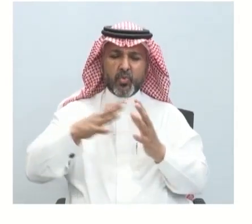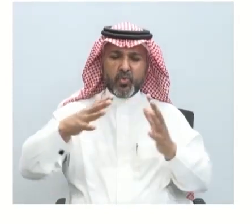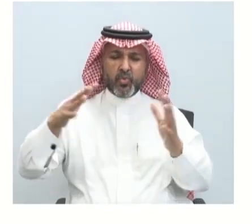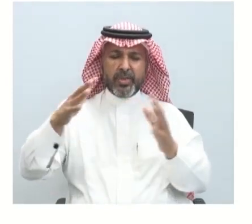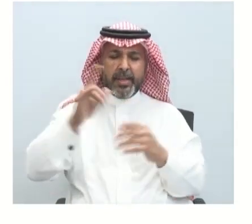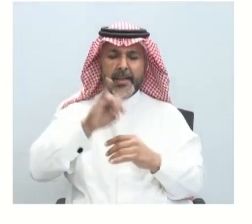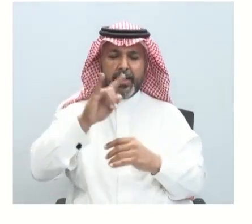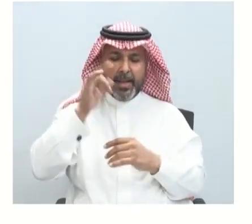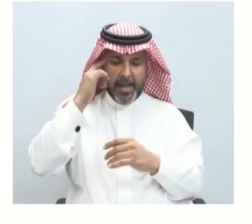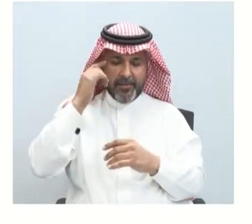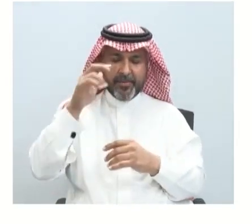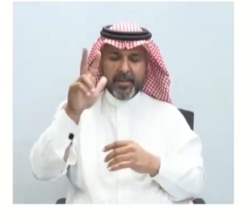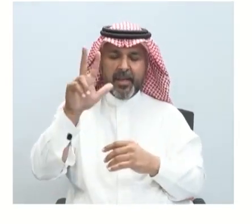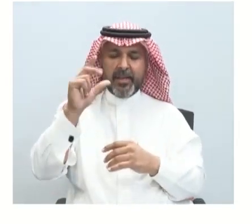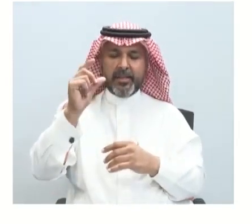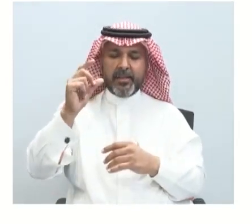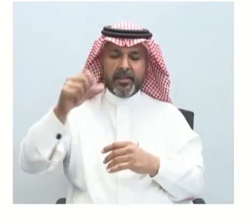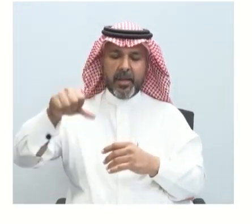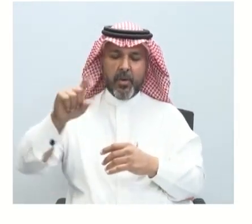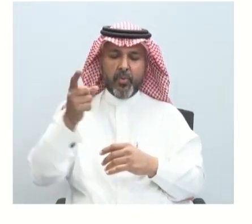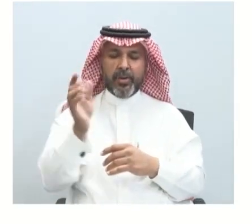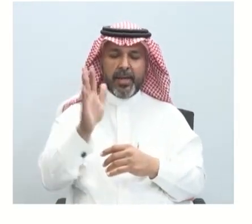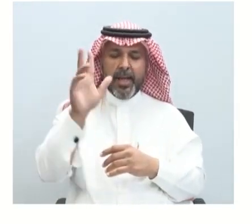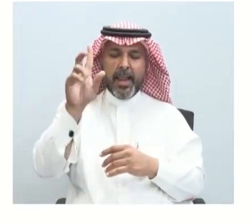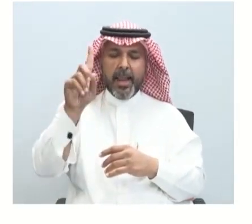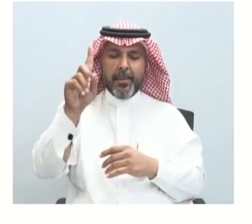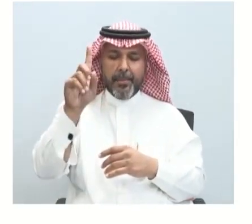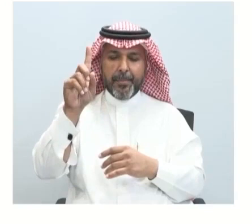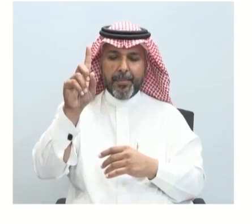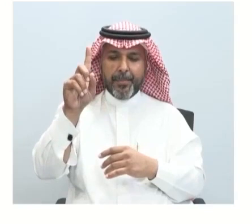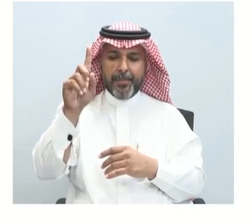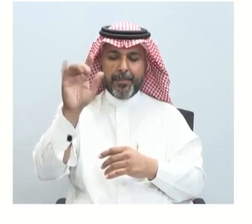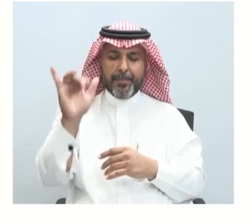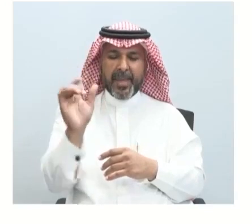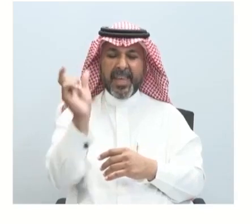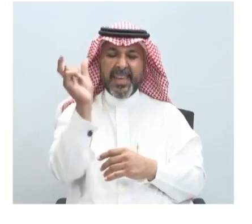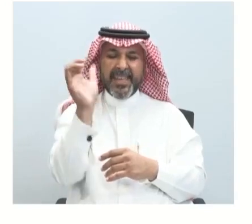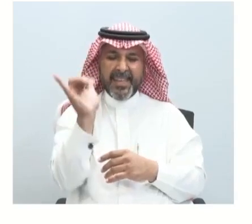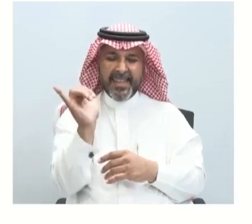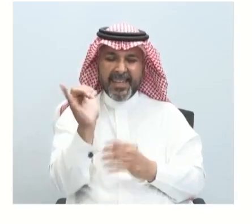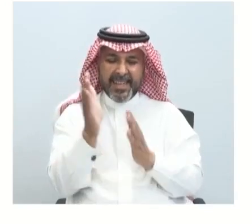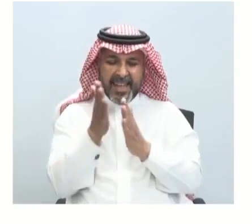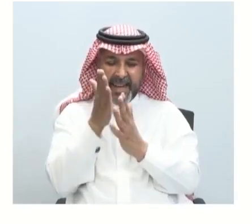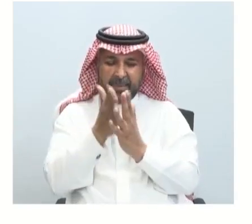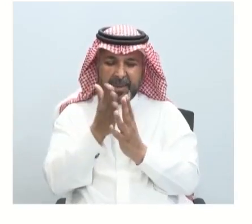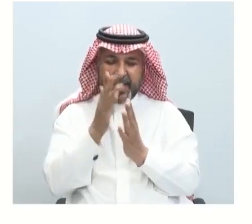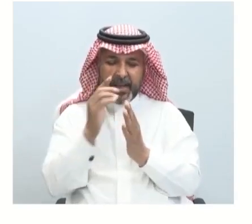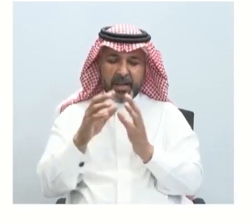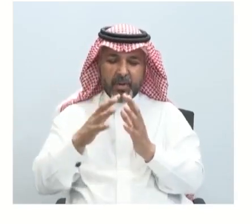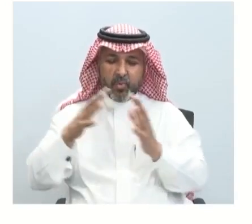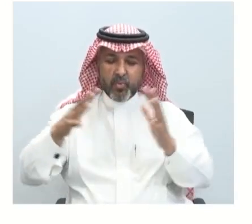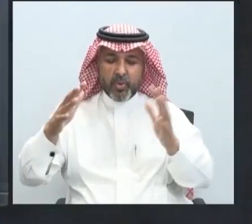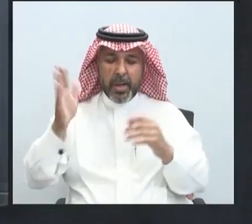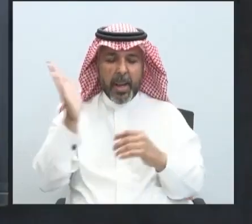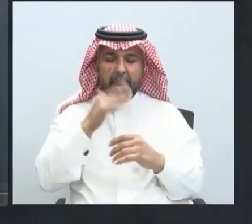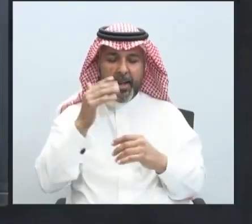يحدث طور بيني لا يحدث تضاعف للماده الوراثيه اذا نتذكر في بدا دا الامر كان هنالك تضاعف للماده الوراثيه ولكن بعد الانتهاء من